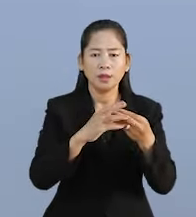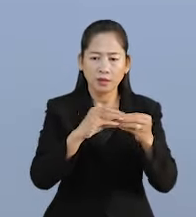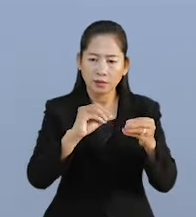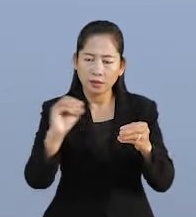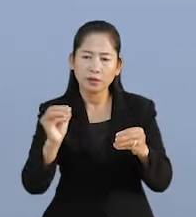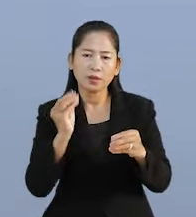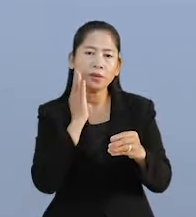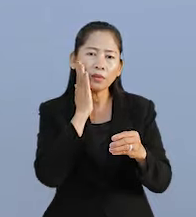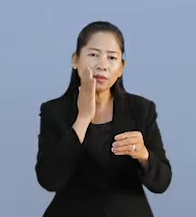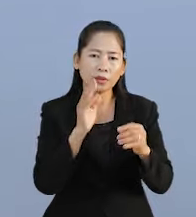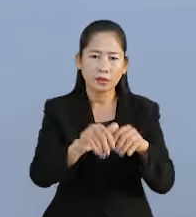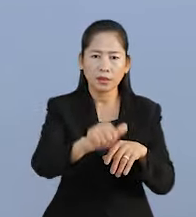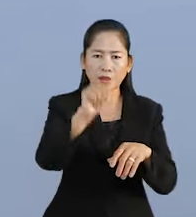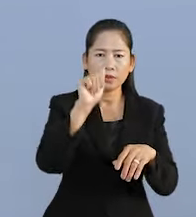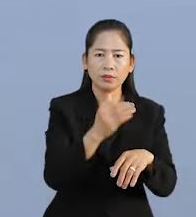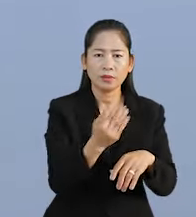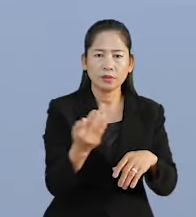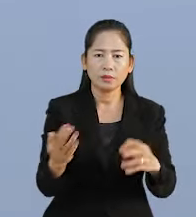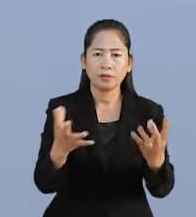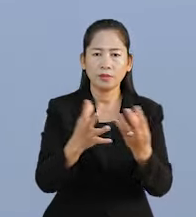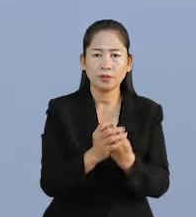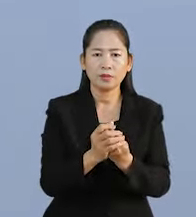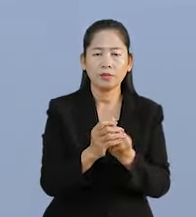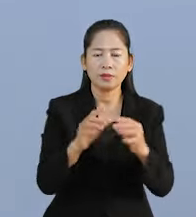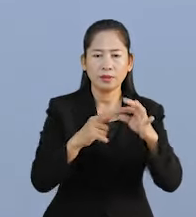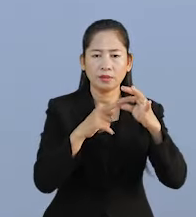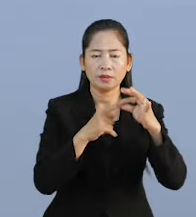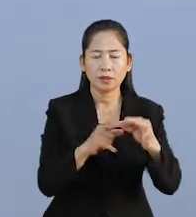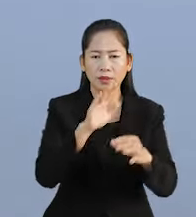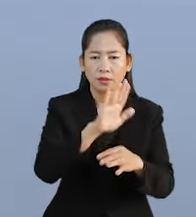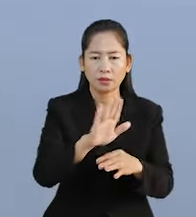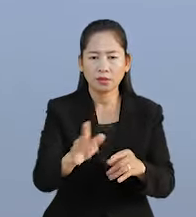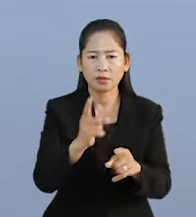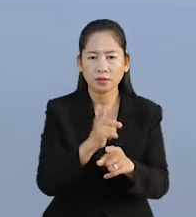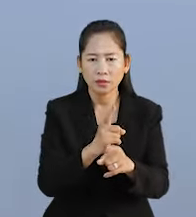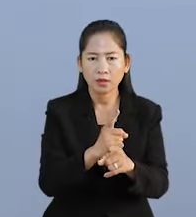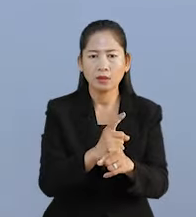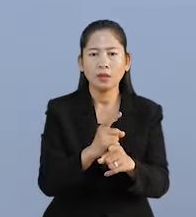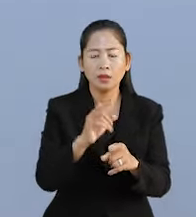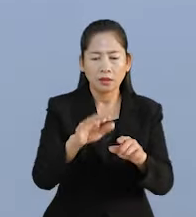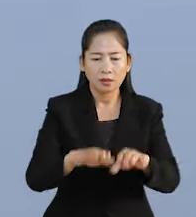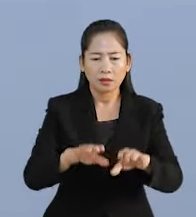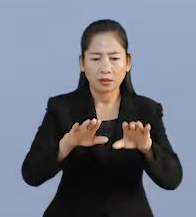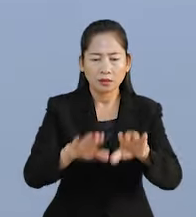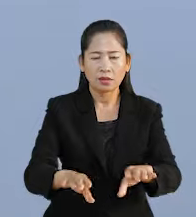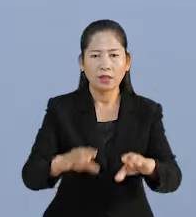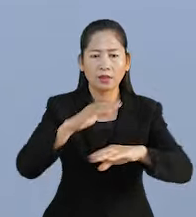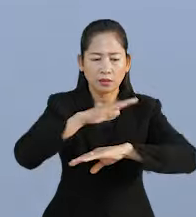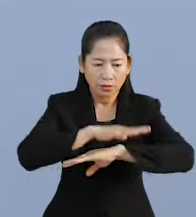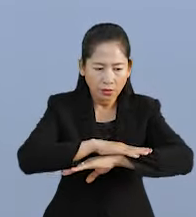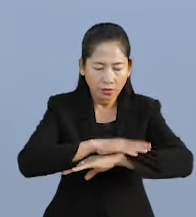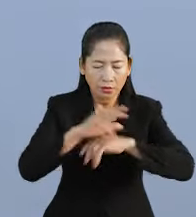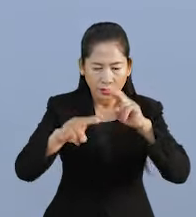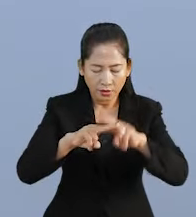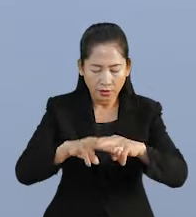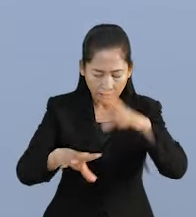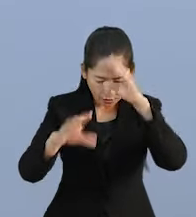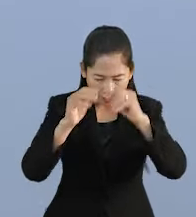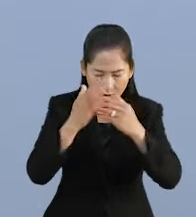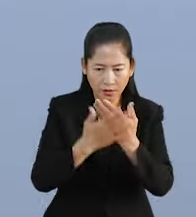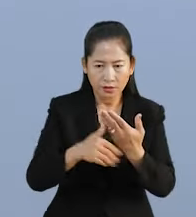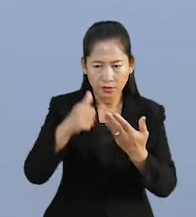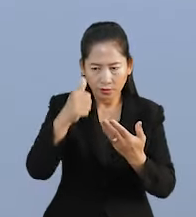ហ្វឺតក្តារឈ្នួននិងសម្ភារៈសិក្សាមួយចំនួនទៀតជាពិសេសកូនកូនត្រូវតែរកកន្លែងរៀនចារកកន្លែងអង្គុយរៀនឲ្យបានសមរ